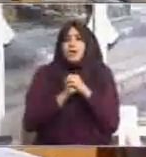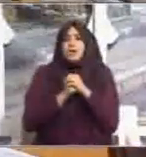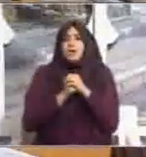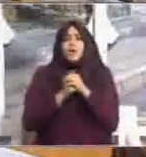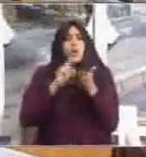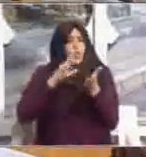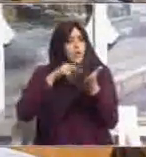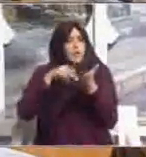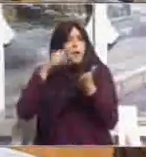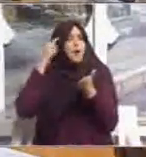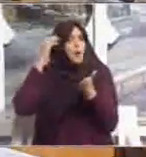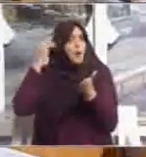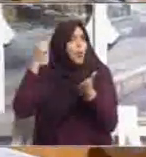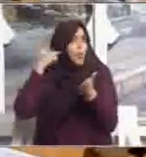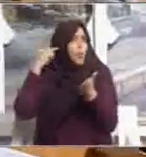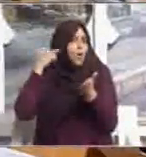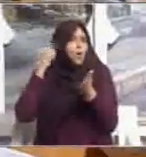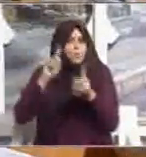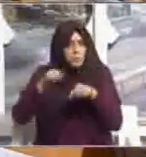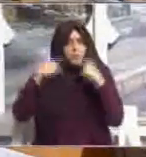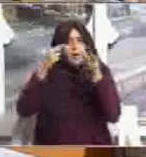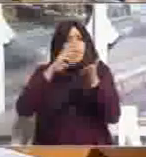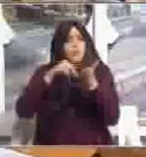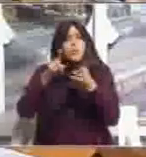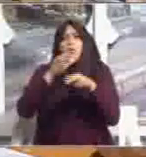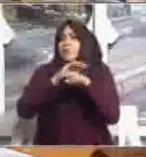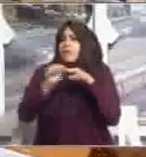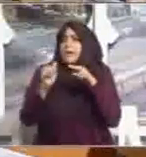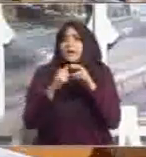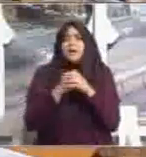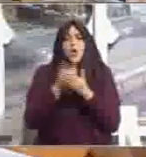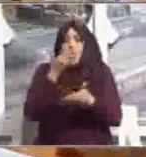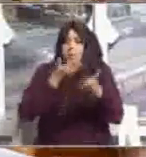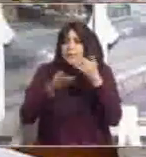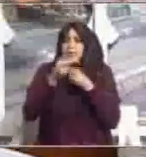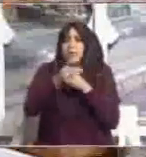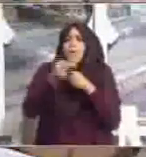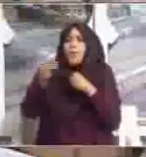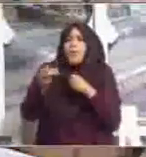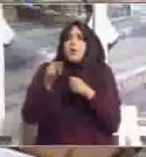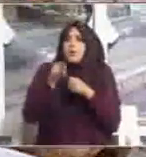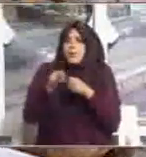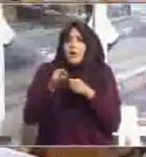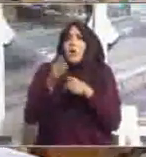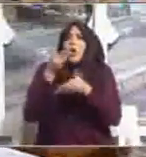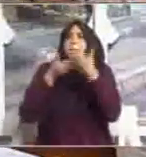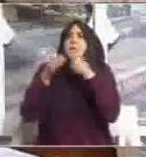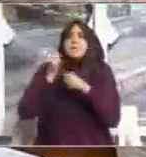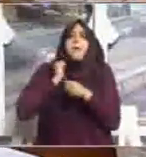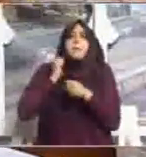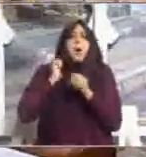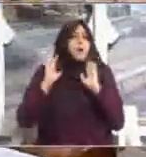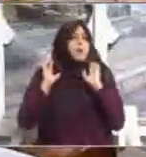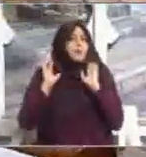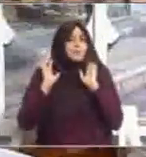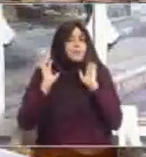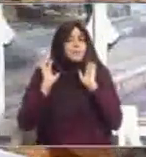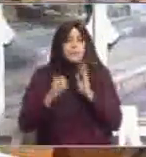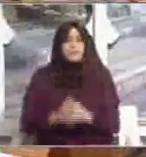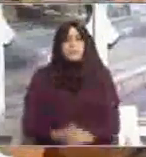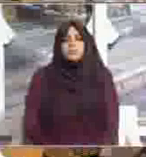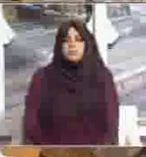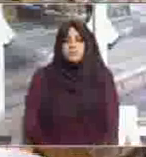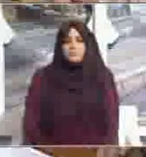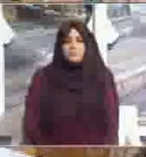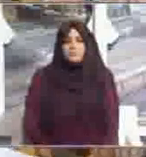الخبر وبالتالي يمشوا له، هو اللي راح يدير لهم التنزيل باعتبار أن هؤلاء كأنما يرثون من أمهم